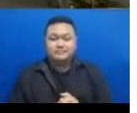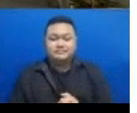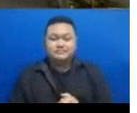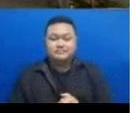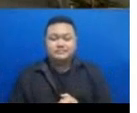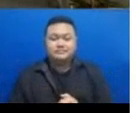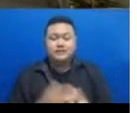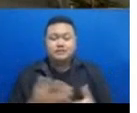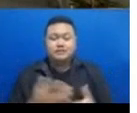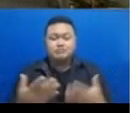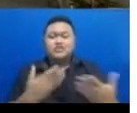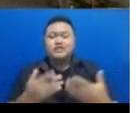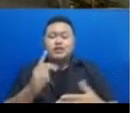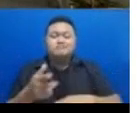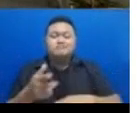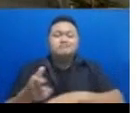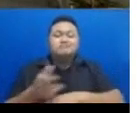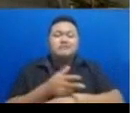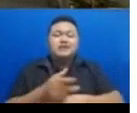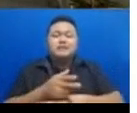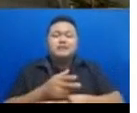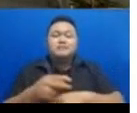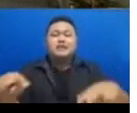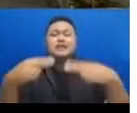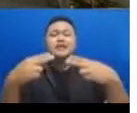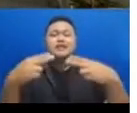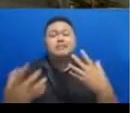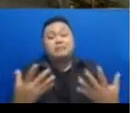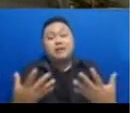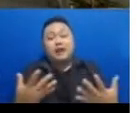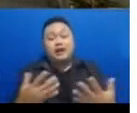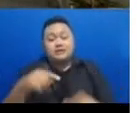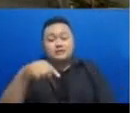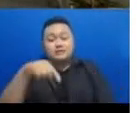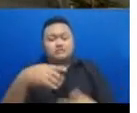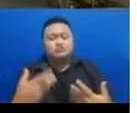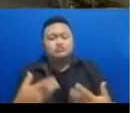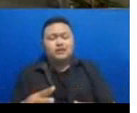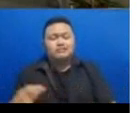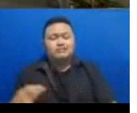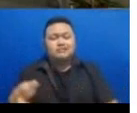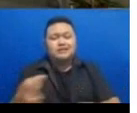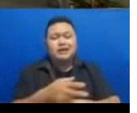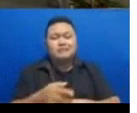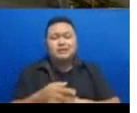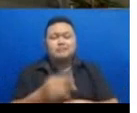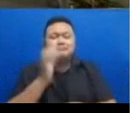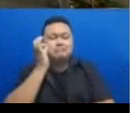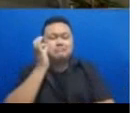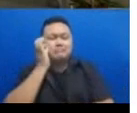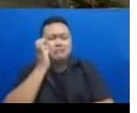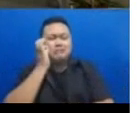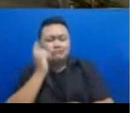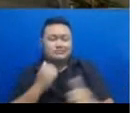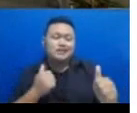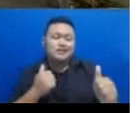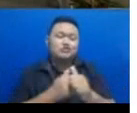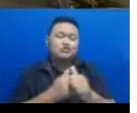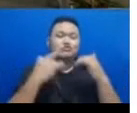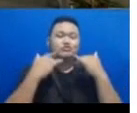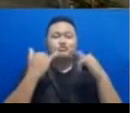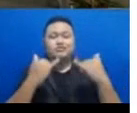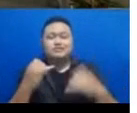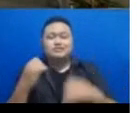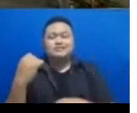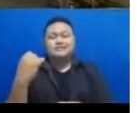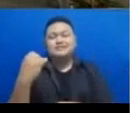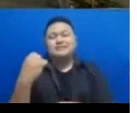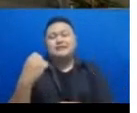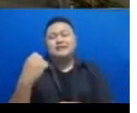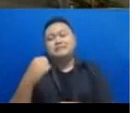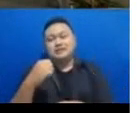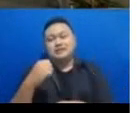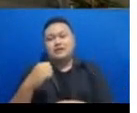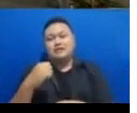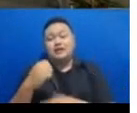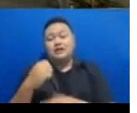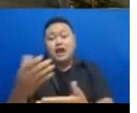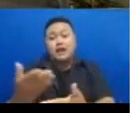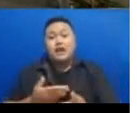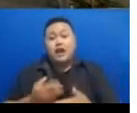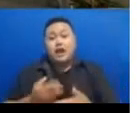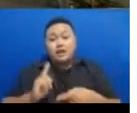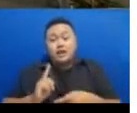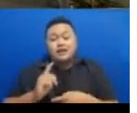maaf Bapak Ibu, kalau ini sudah dalam bentuk rekaman berarti udah gak bisa ikutan lagi kuisnya. Tapi kan ada hadiahnya, ilmu pengetahuan yang